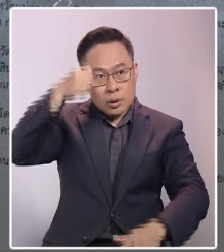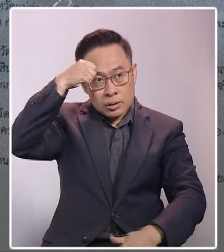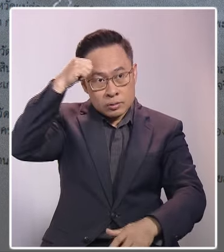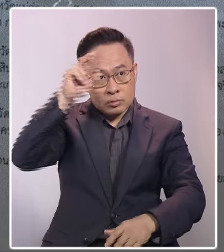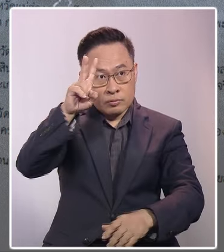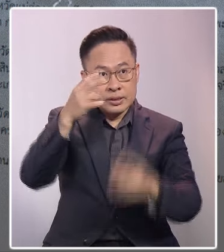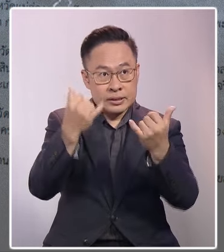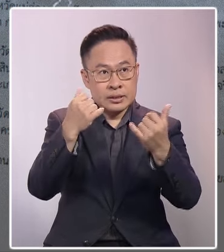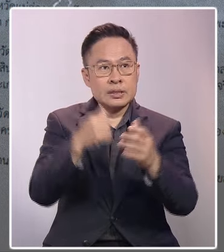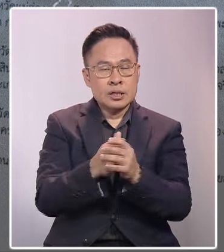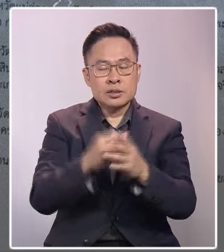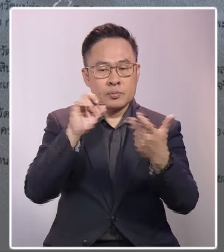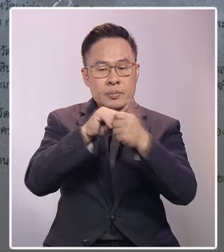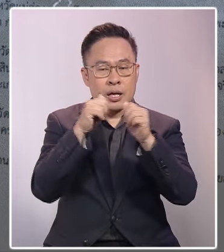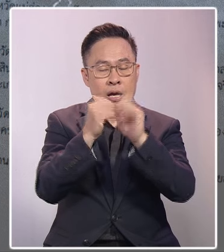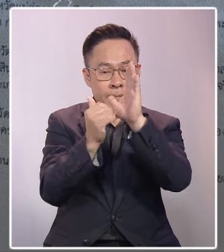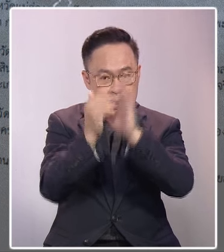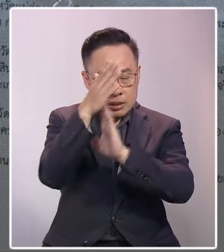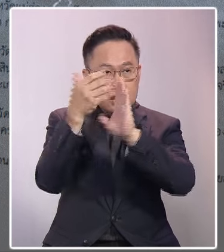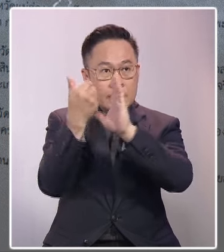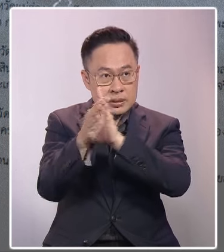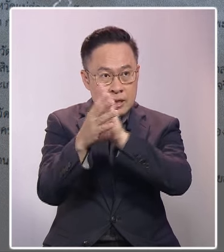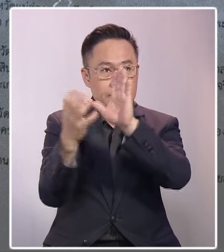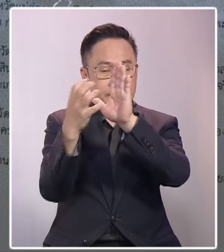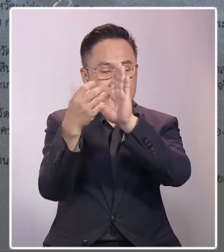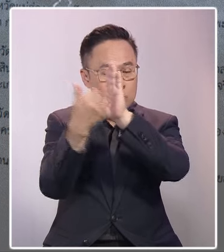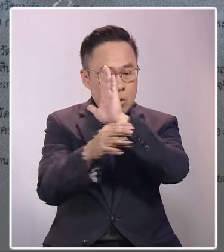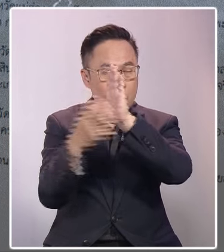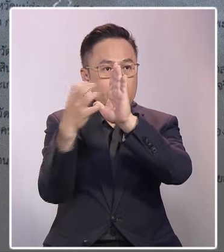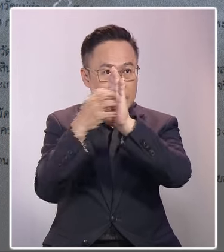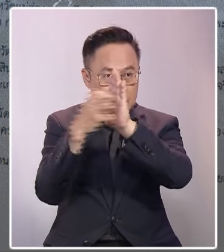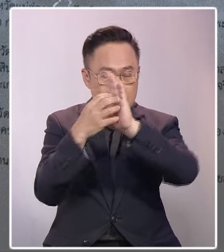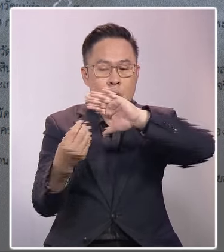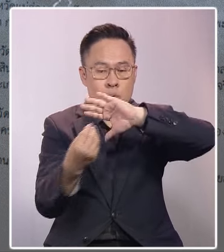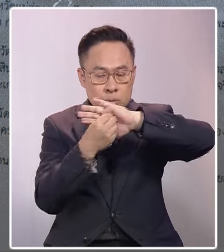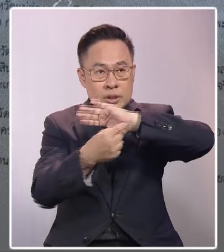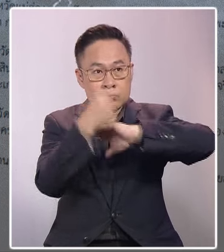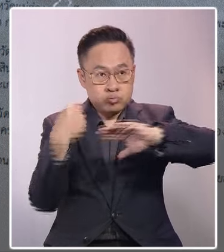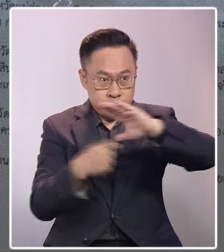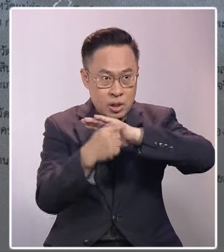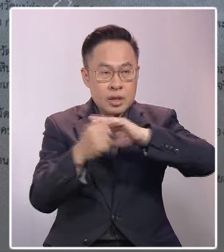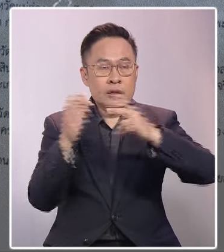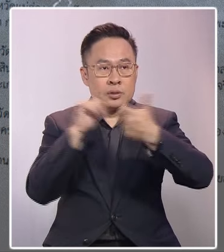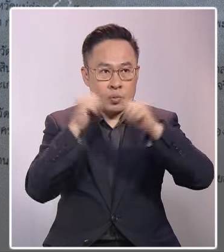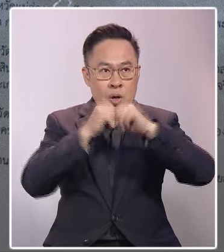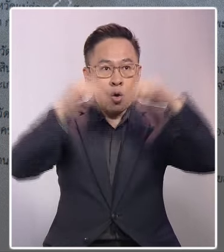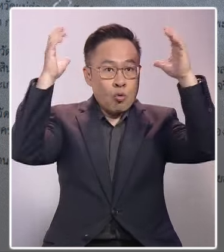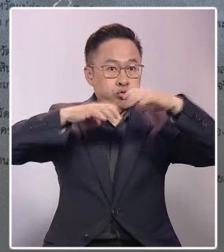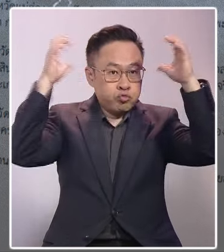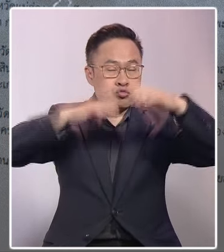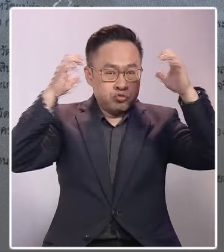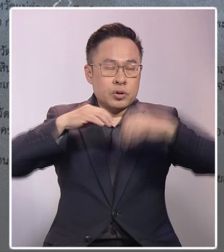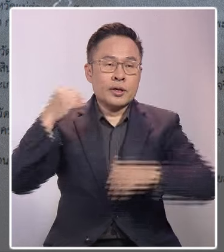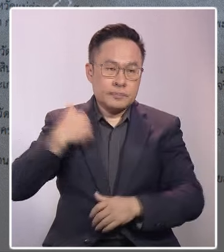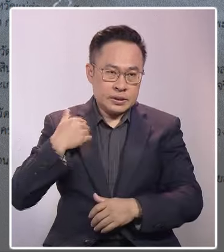ส่งผลให้พื้นที่ภาคเหนือภาคอีสานภาคตะวันออกภาคกลางกรุงเทพฯและปริมณฑลของเรานะครับจะมี